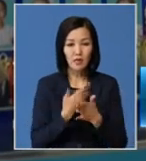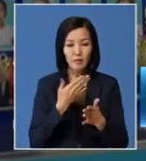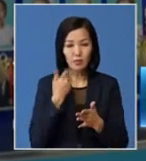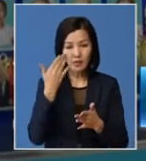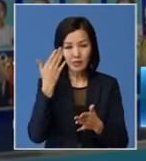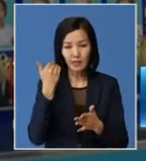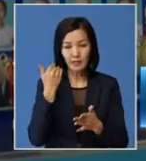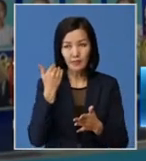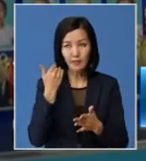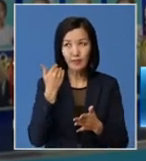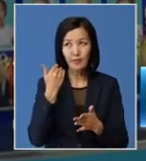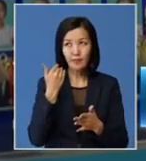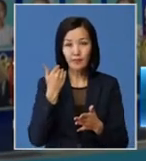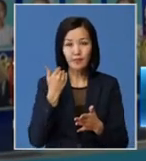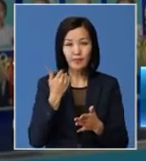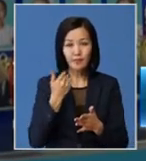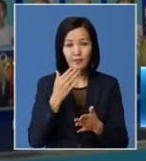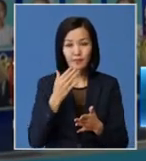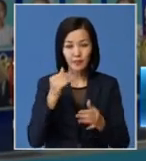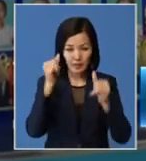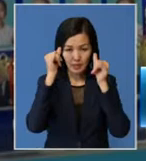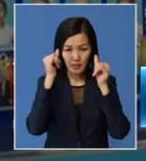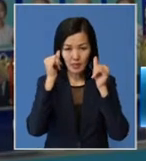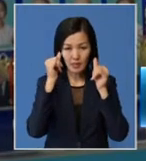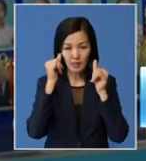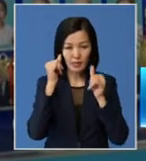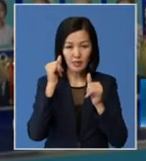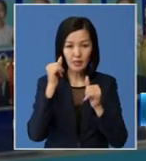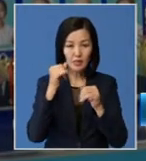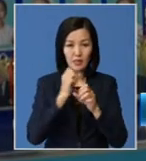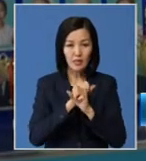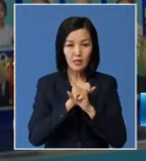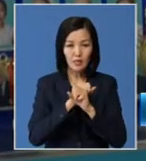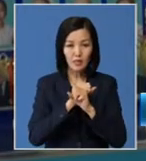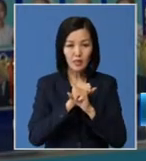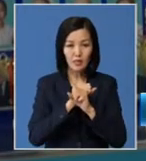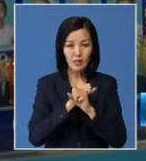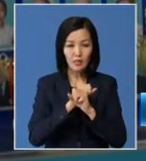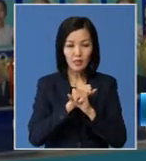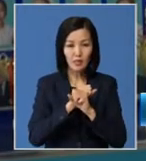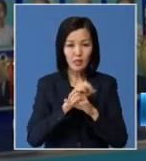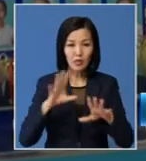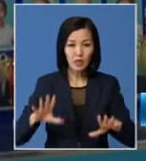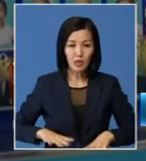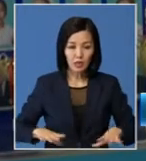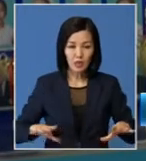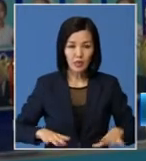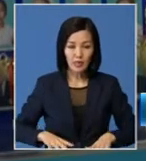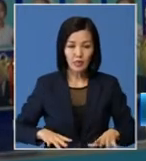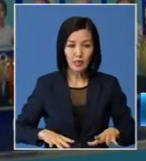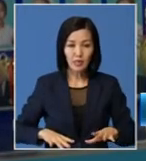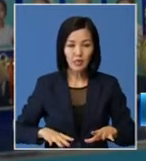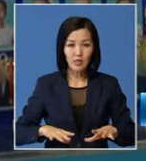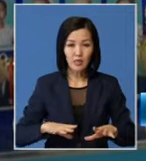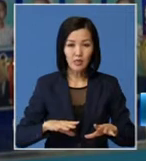соңғы осы сиырдың сирақтары және қазіргі жылқылар, экпустен жылқылардың сүйектері табылды. Олар белгі